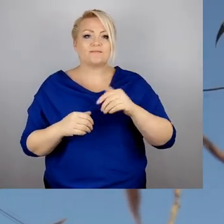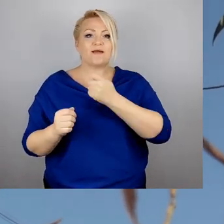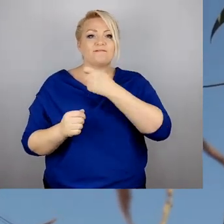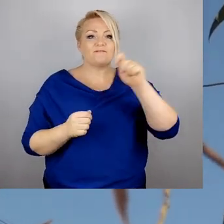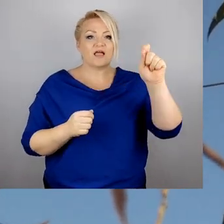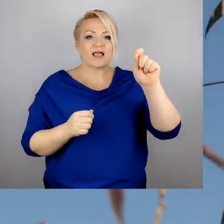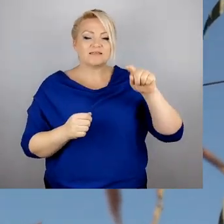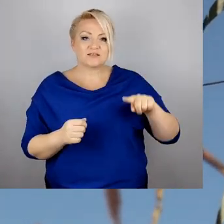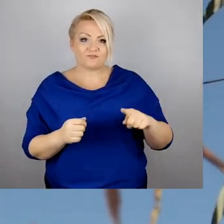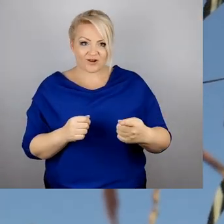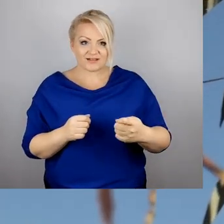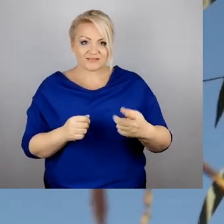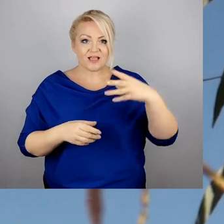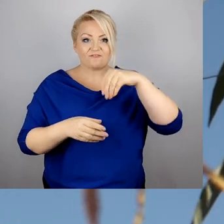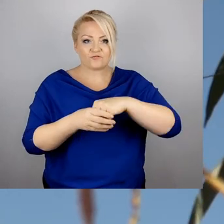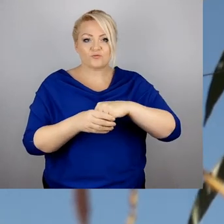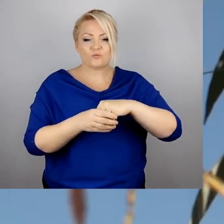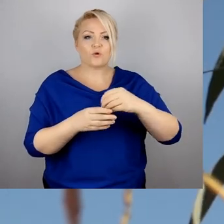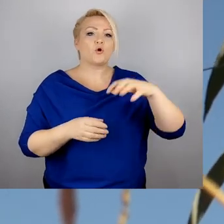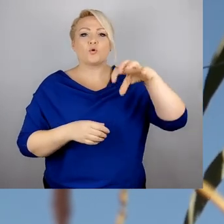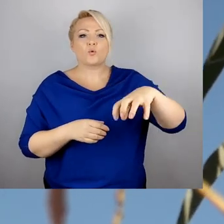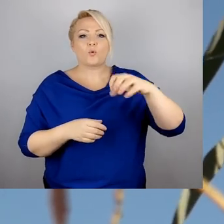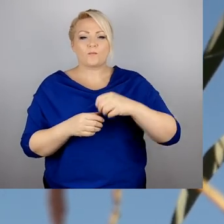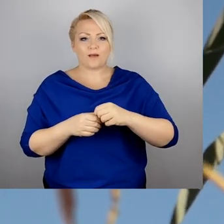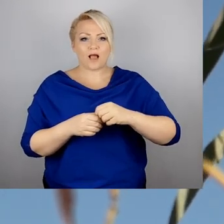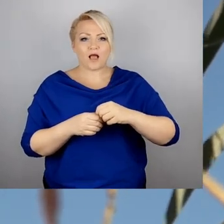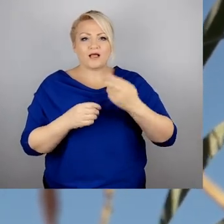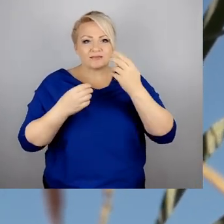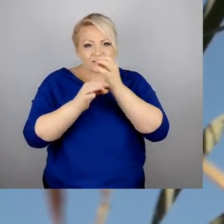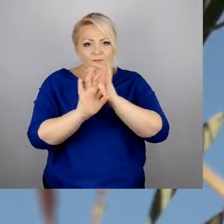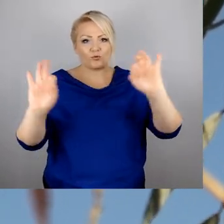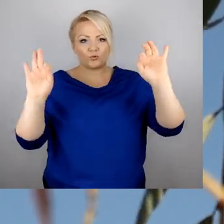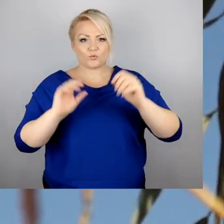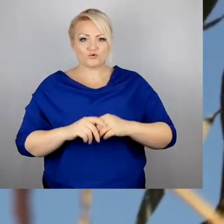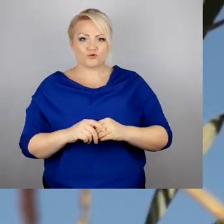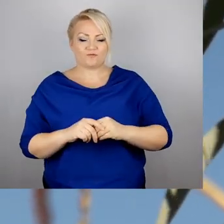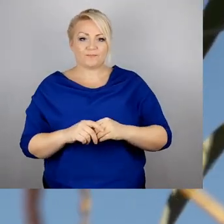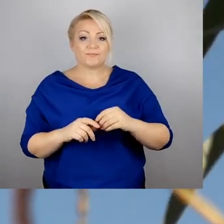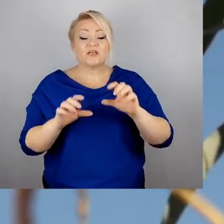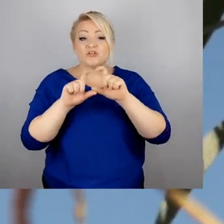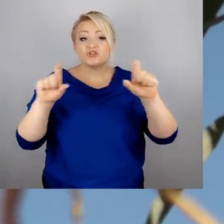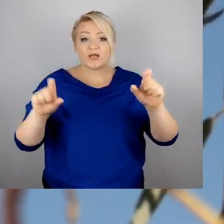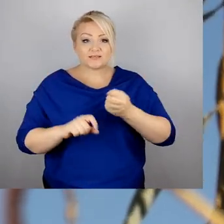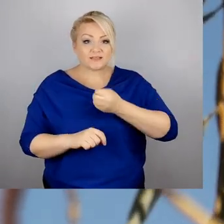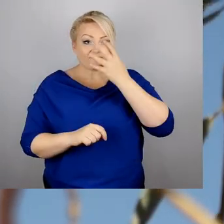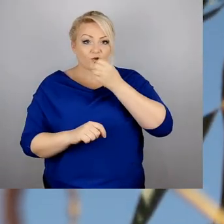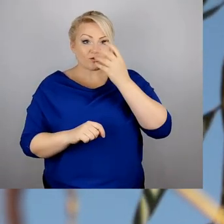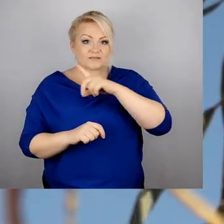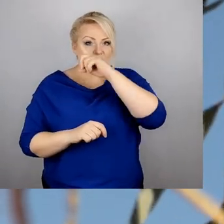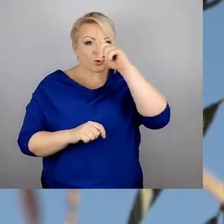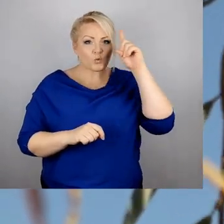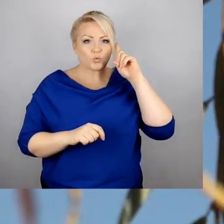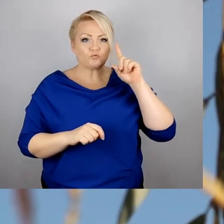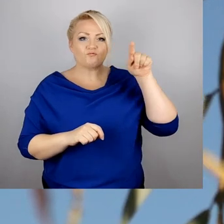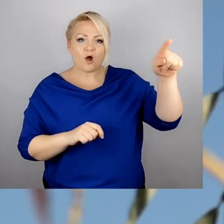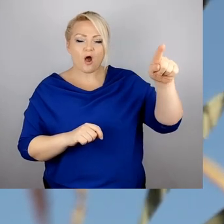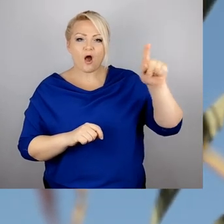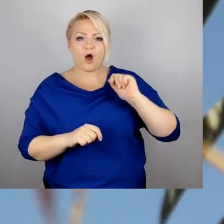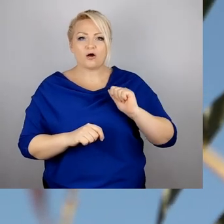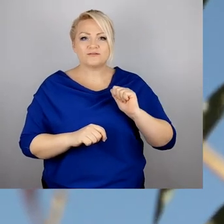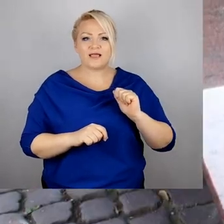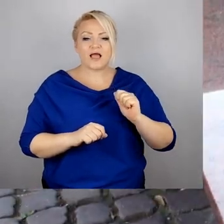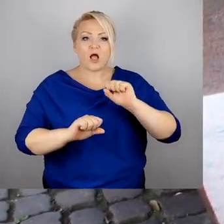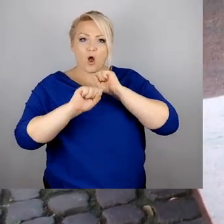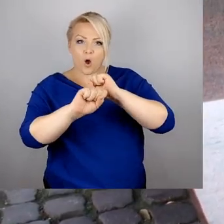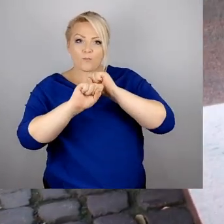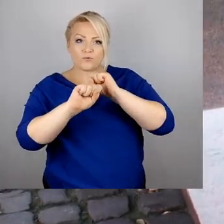brawurową szarżą w zwycięskiej bitwie pod Iganiami oraz w bitwie pod Ostrołęką. Otrzymał wtedy Złoty Krzyż Virtuti